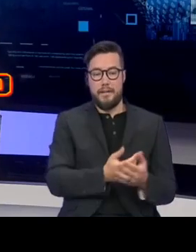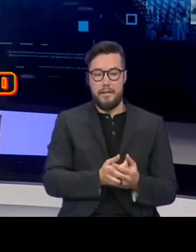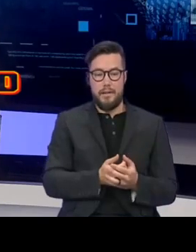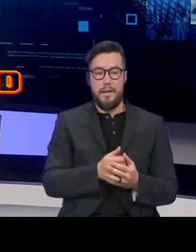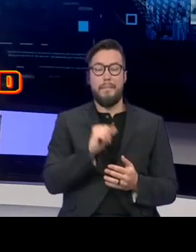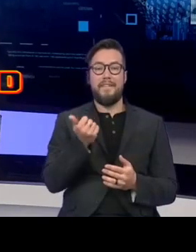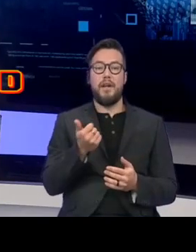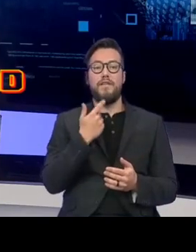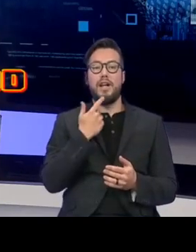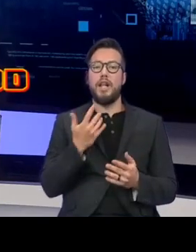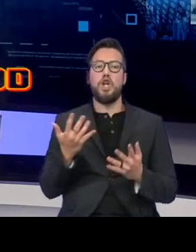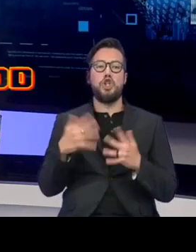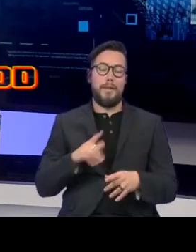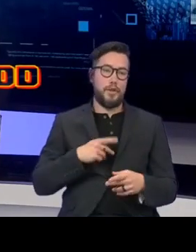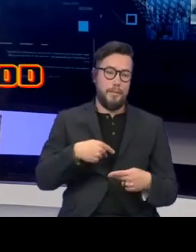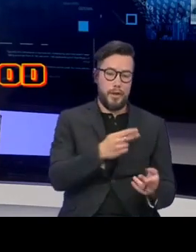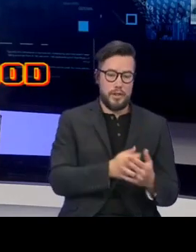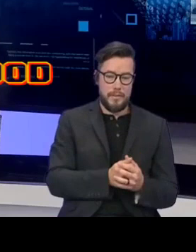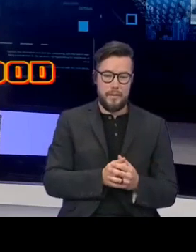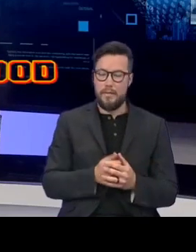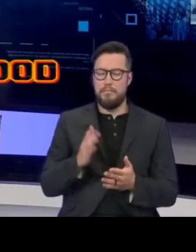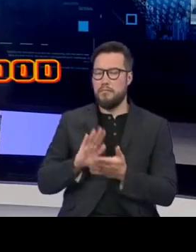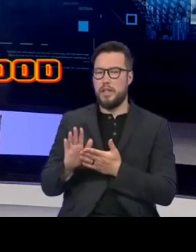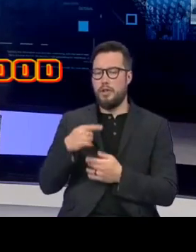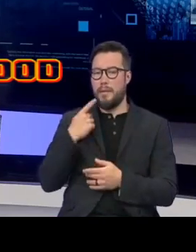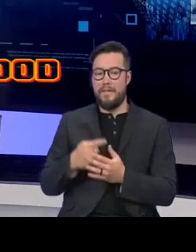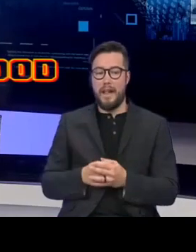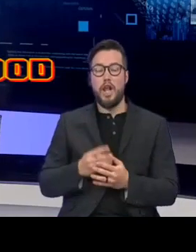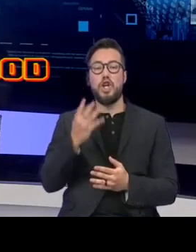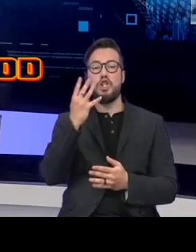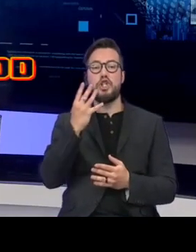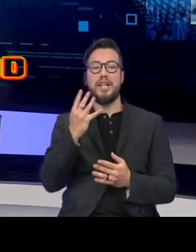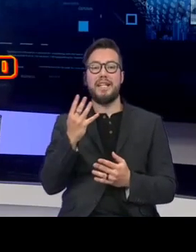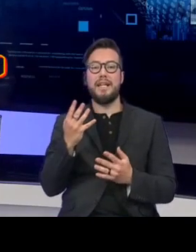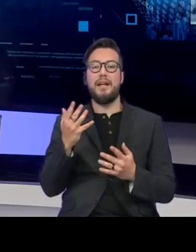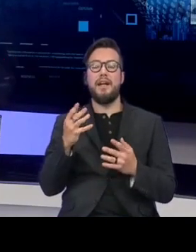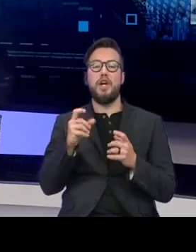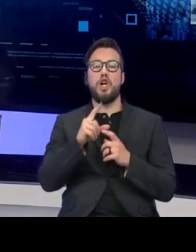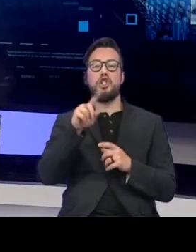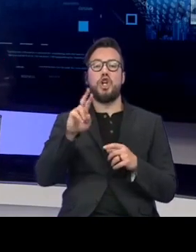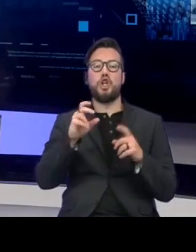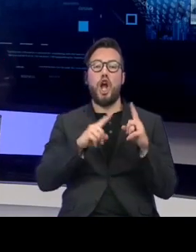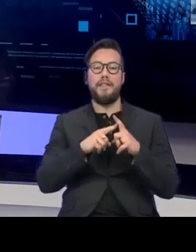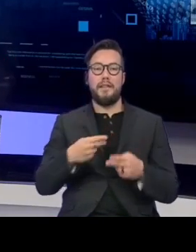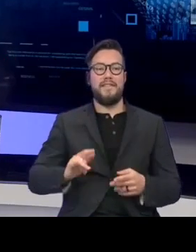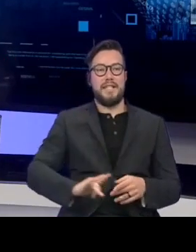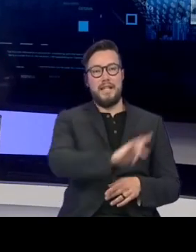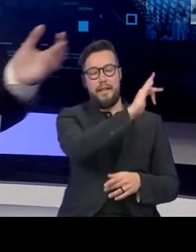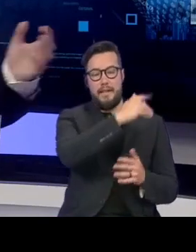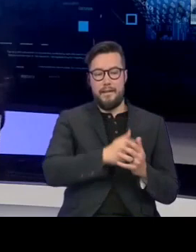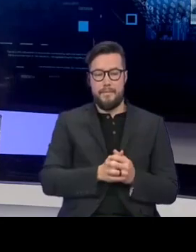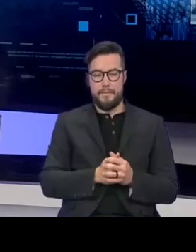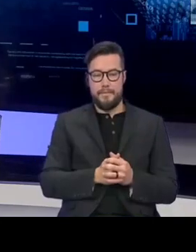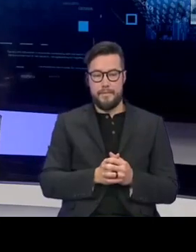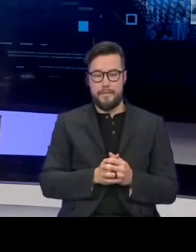Najprv ste hovorili, že to len šrot, už to pošlíme. Potom som videl, ako štyri šroty hneď na druhý deň zlietli z nášho letiska. Pán Tomáš, možno by stačil argument, že tam zomierajú ľudia